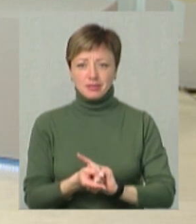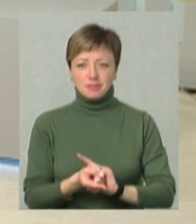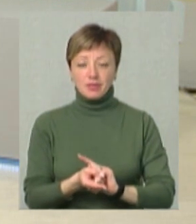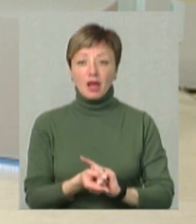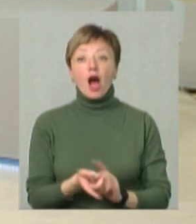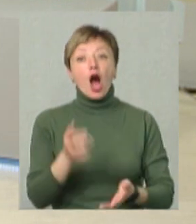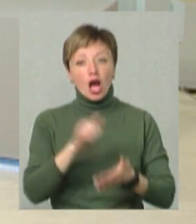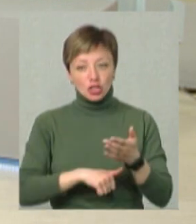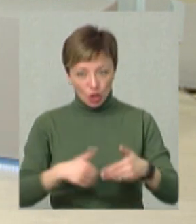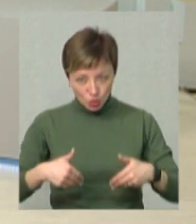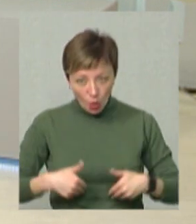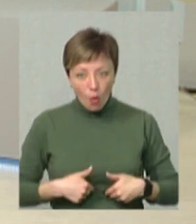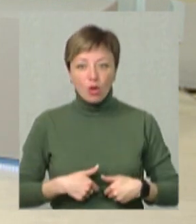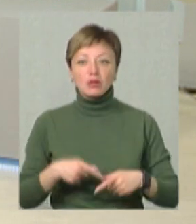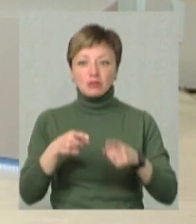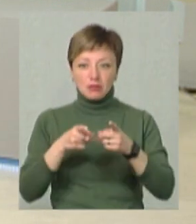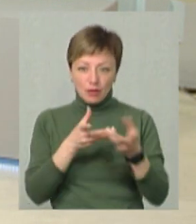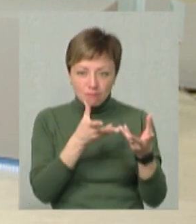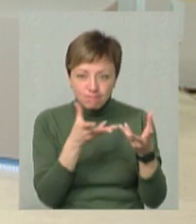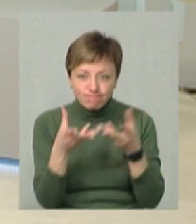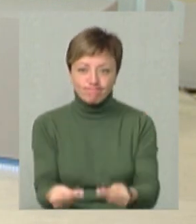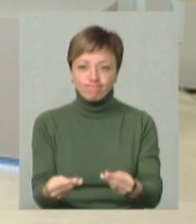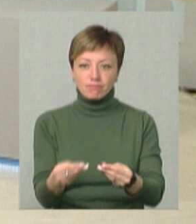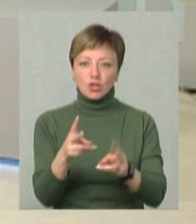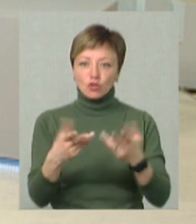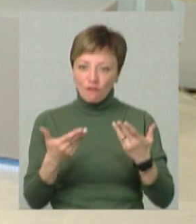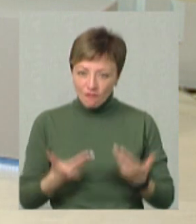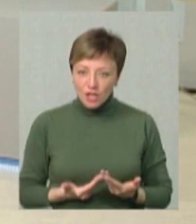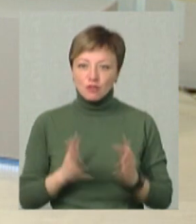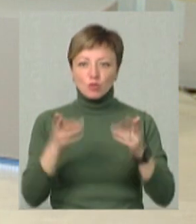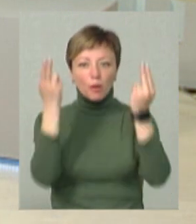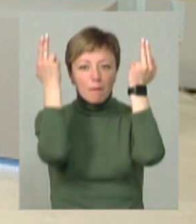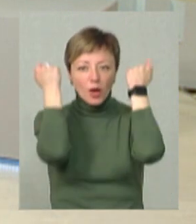А через голод вас пропустимо, і всі, хто виживуть, стануть покірні.